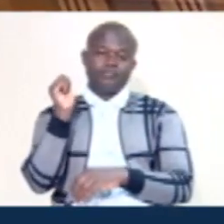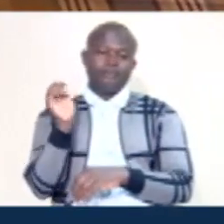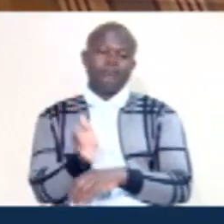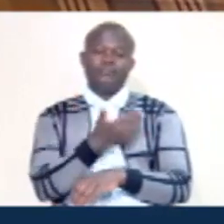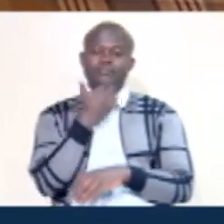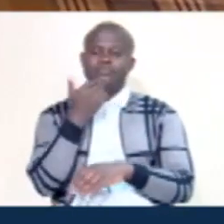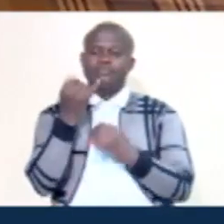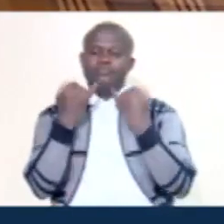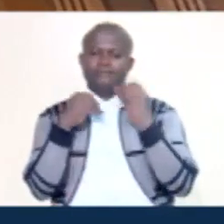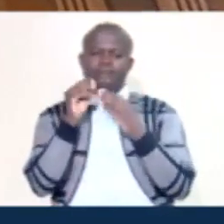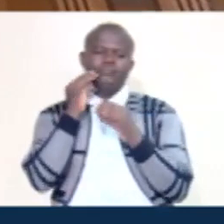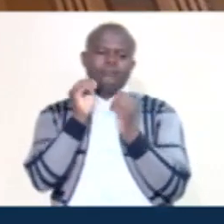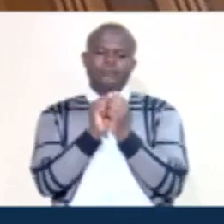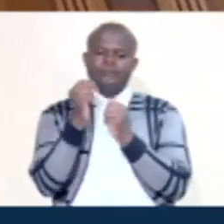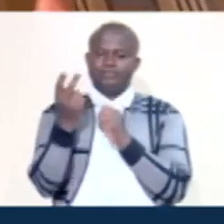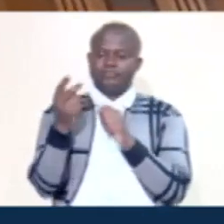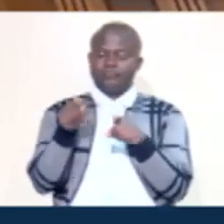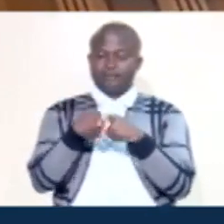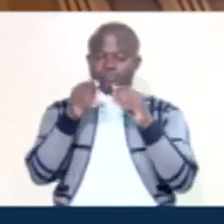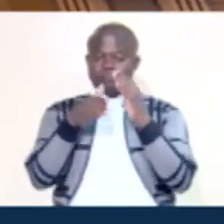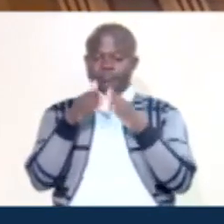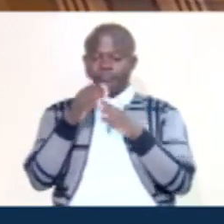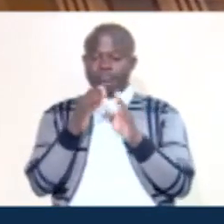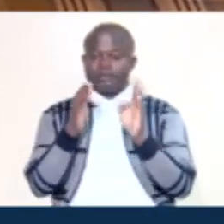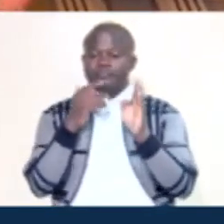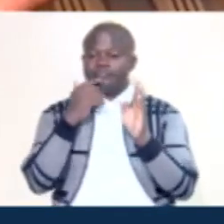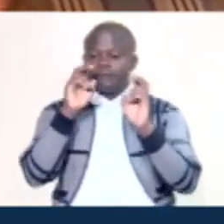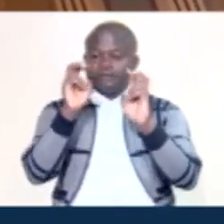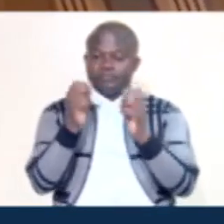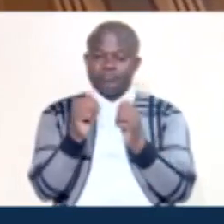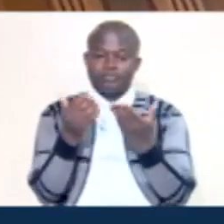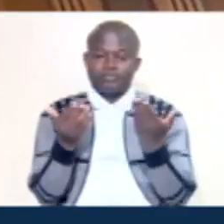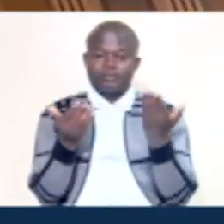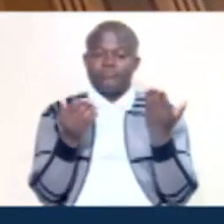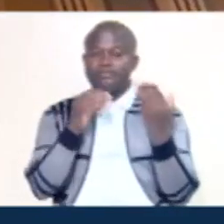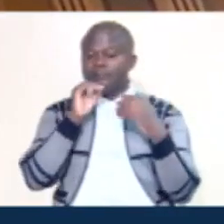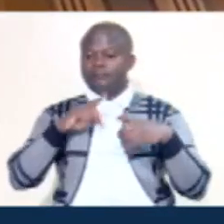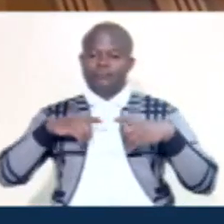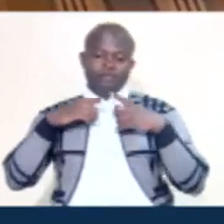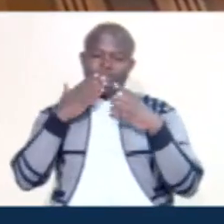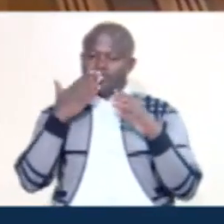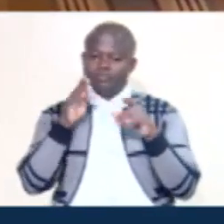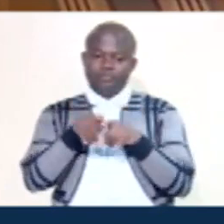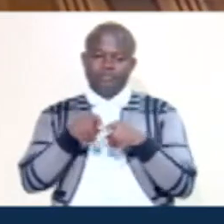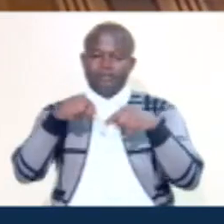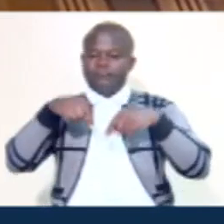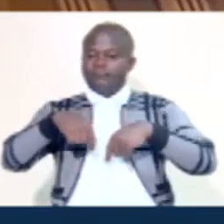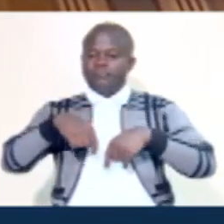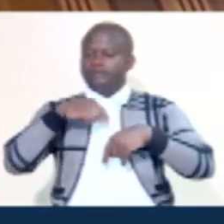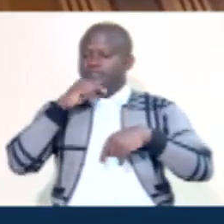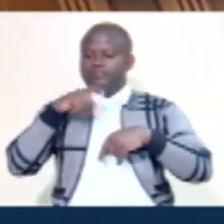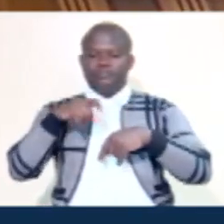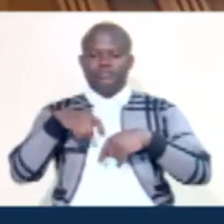ko ari 12,000,000 nk'umuntu wubatse nanga mvuga ngo ntazabaho nabi nk'uko ndiho ntabwo